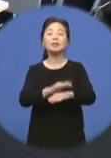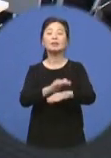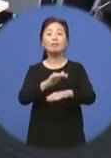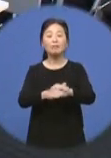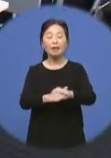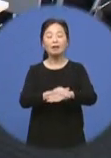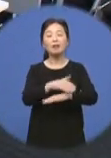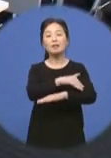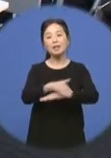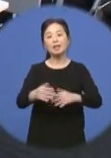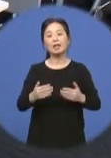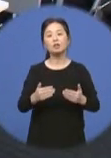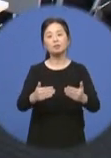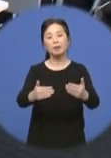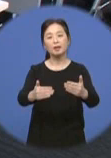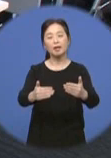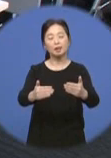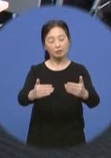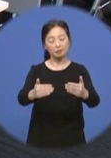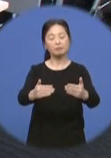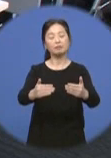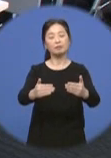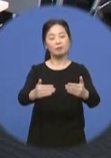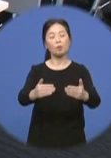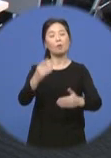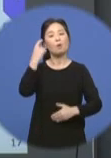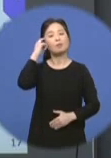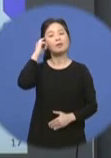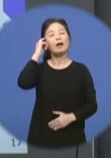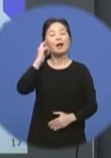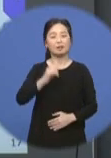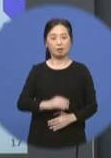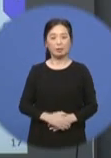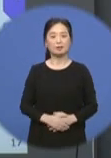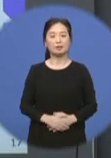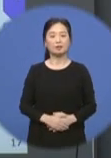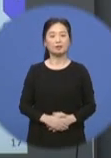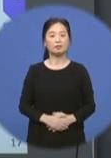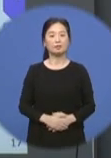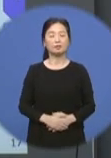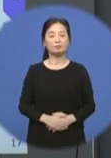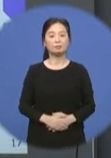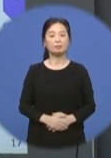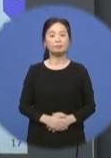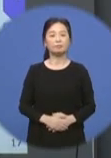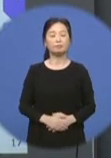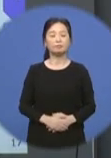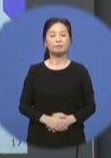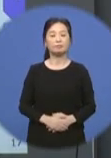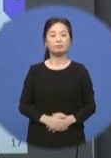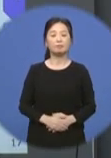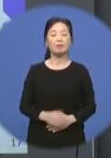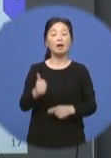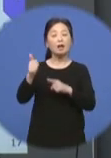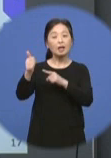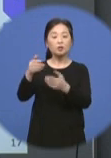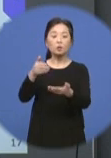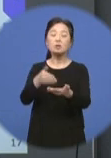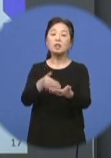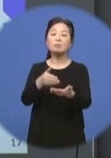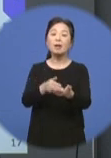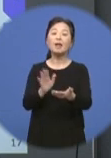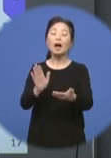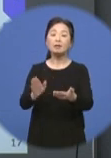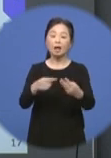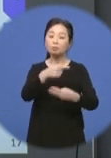めていこうというふうに考えておるところでございます。 寺本課長の説明にあった3つの視